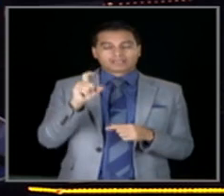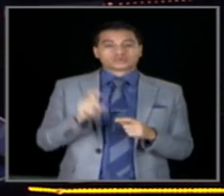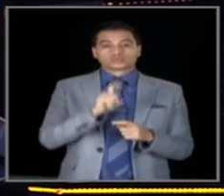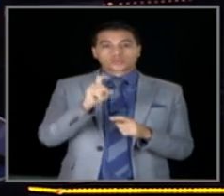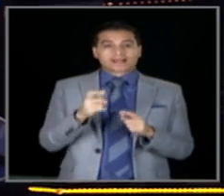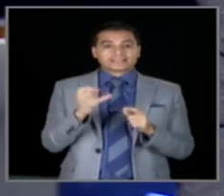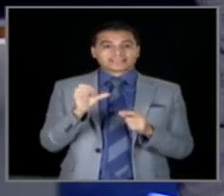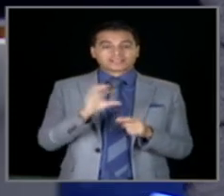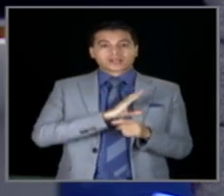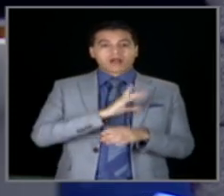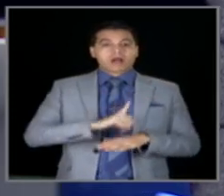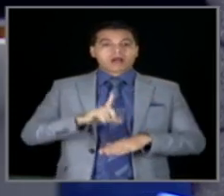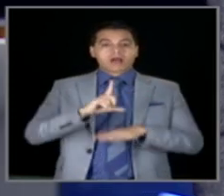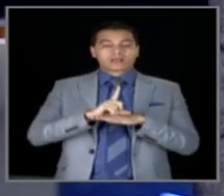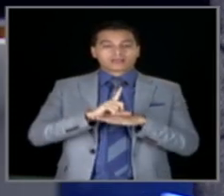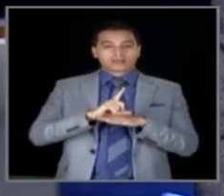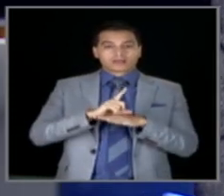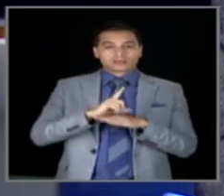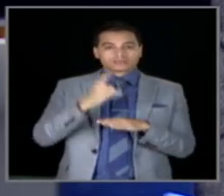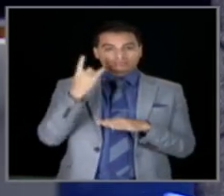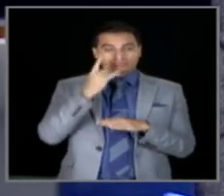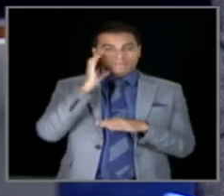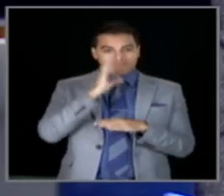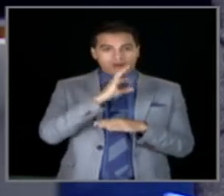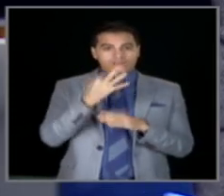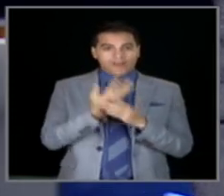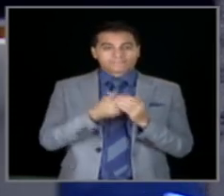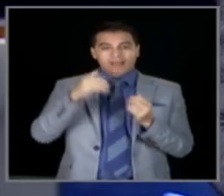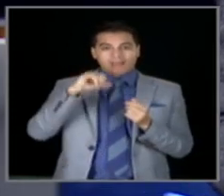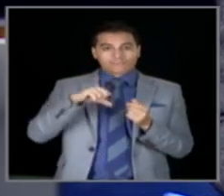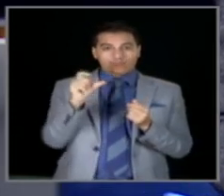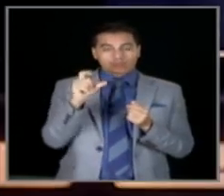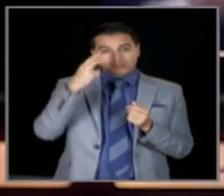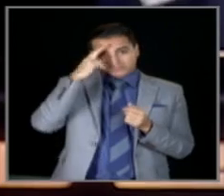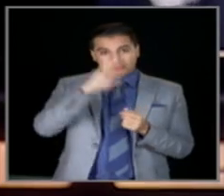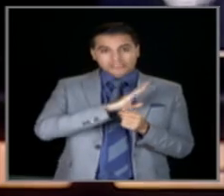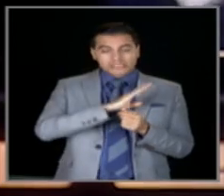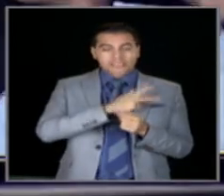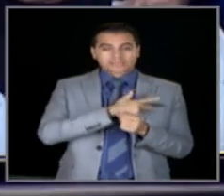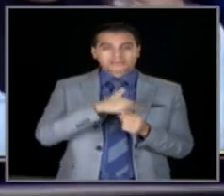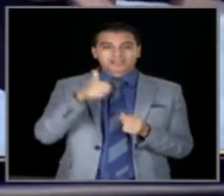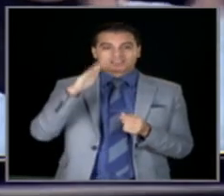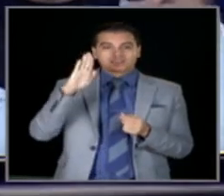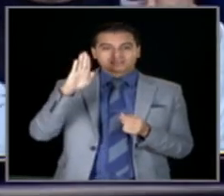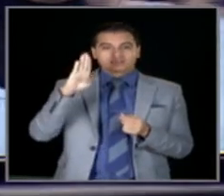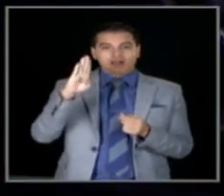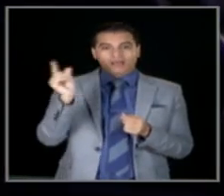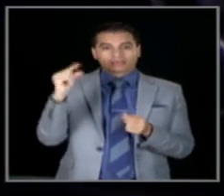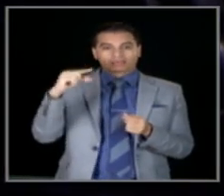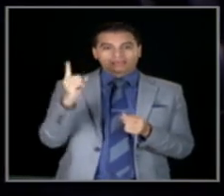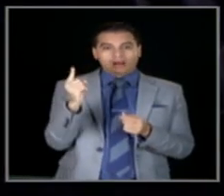الملقب بابن أمون هو الإسكندر الأكبر. كلنا نحيي إسراء ومصطفى، مصطفى وإسراء.